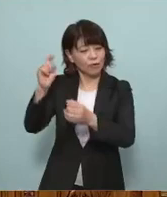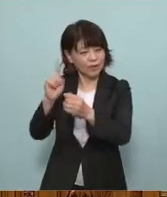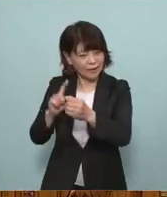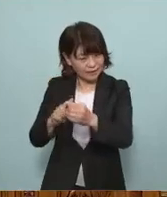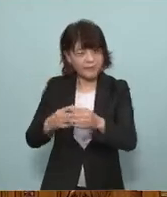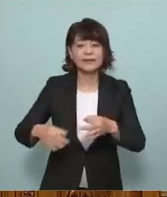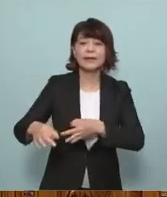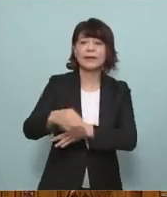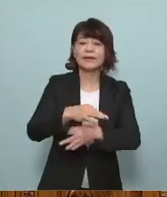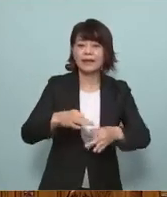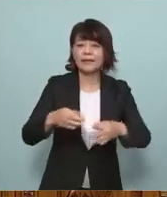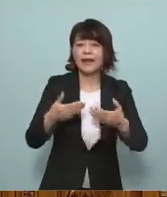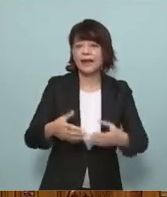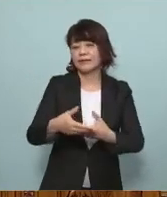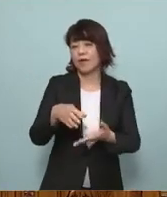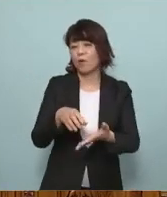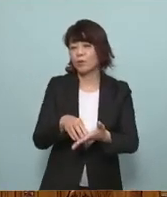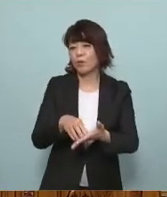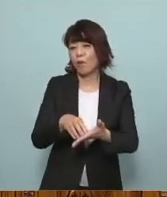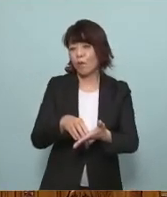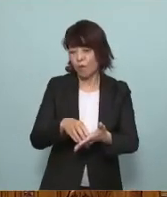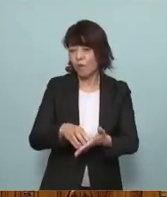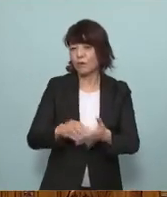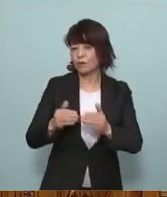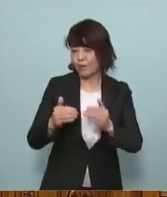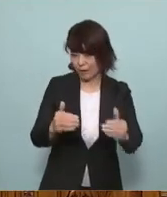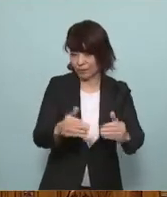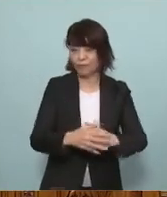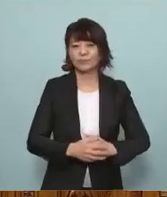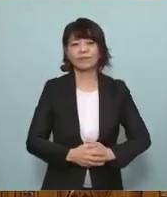済安全保障の確立を進めてまいります。